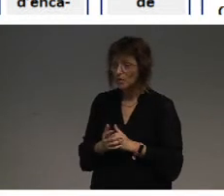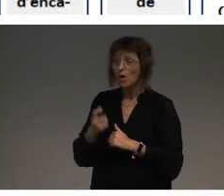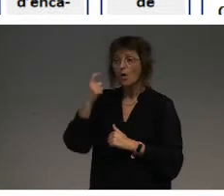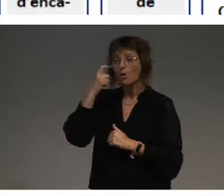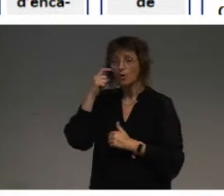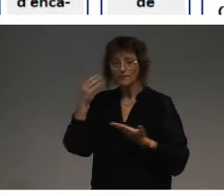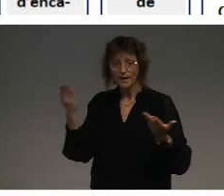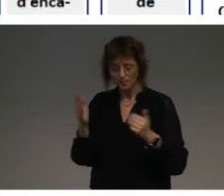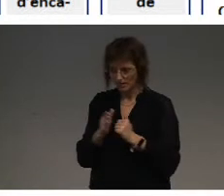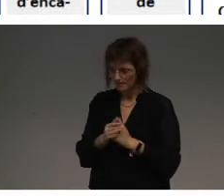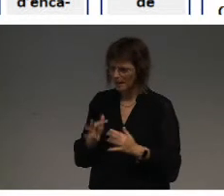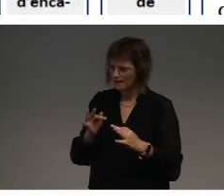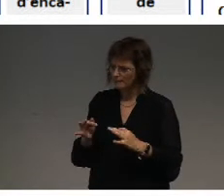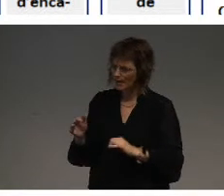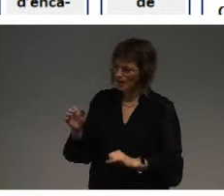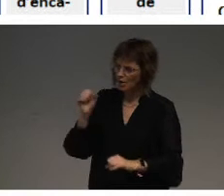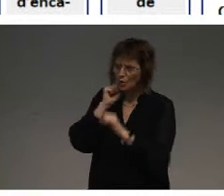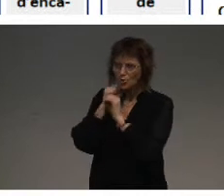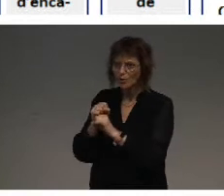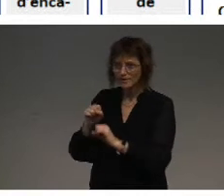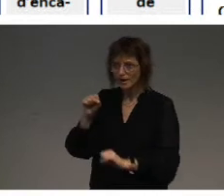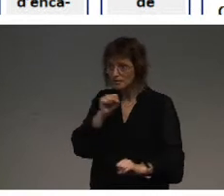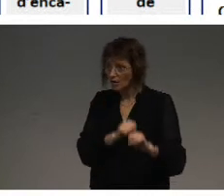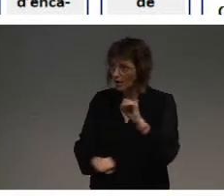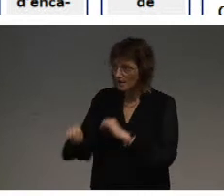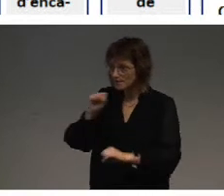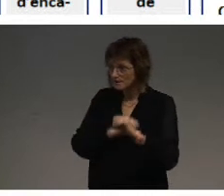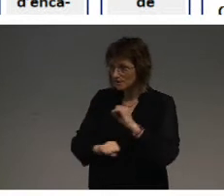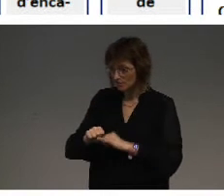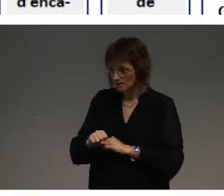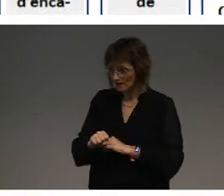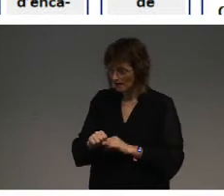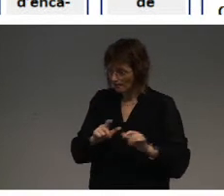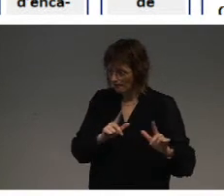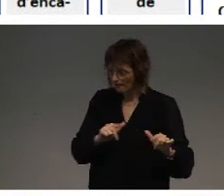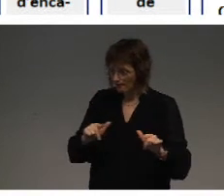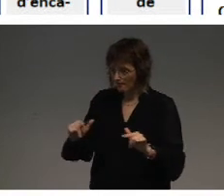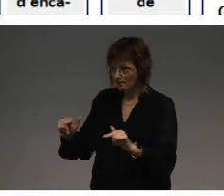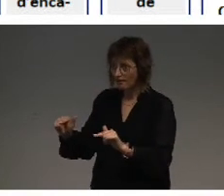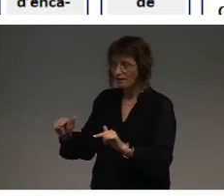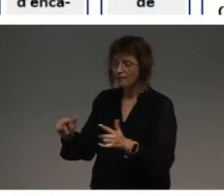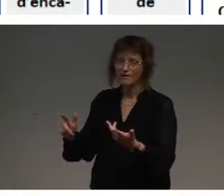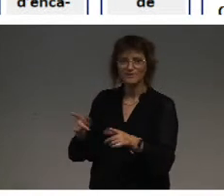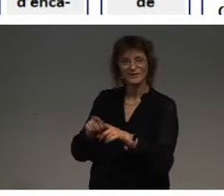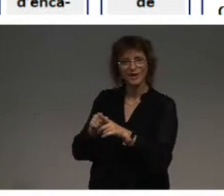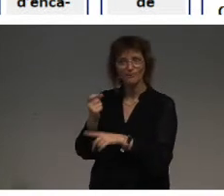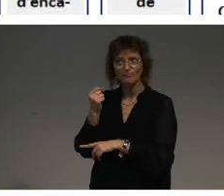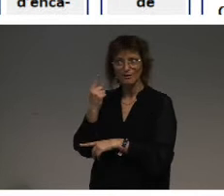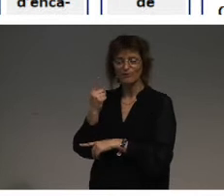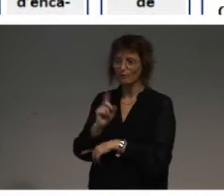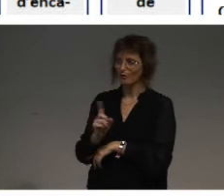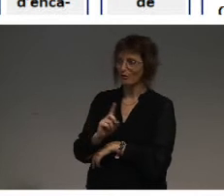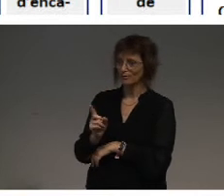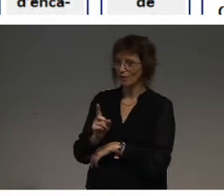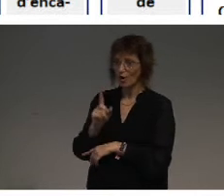contraintes organisationnelles, elles sont très caractéristiques en fait de la quasi-totalité des profils, ce qui n'est pas étonnant, puisque finalement ça relève